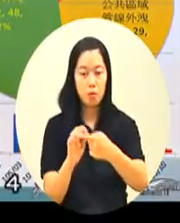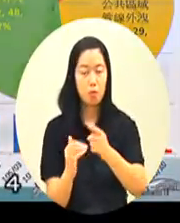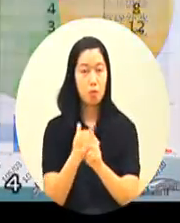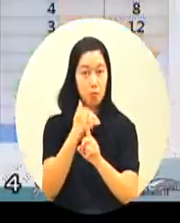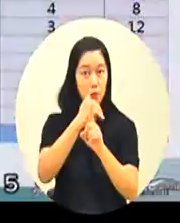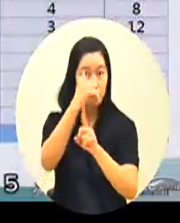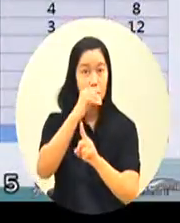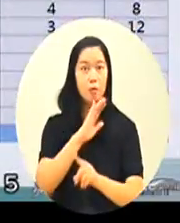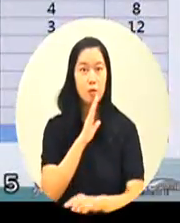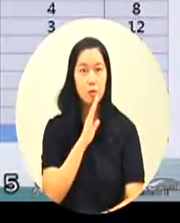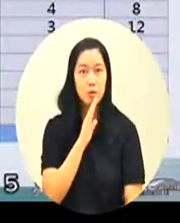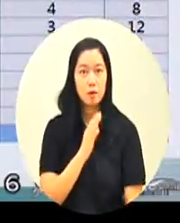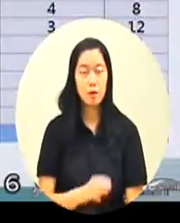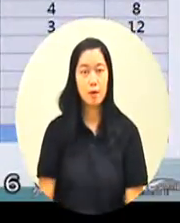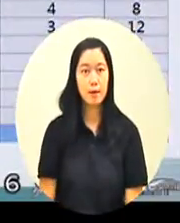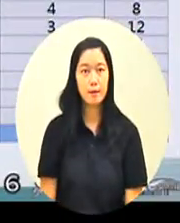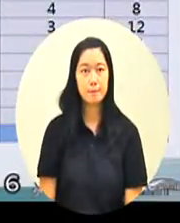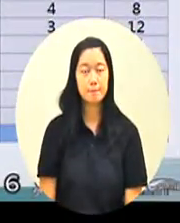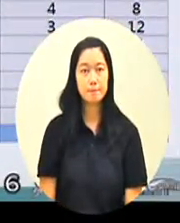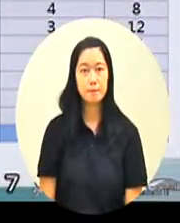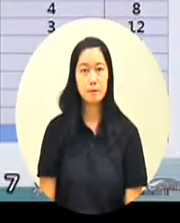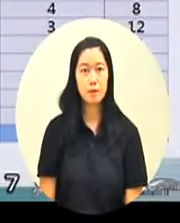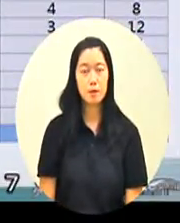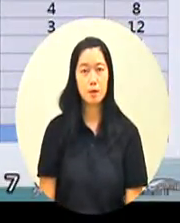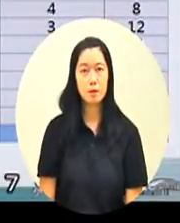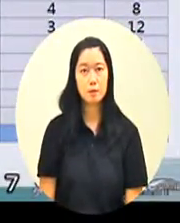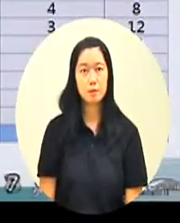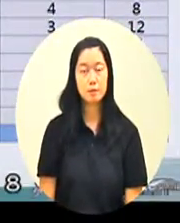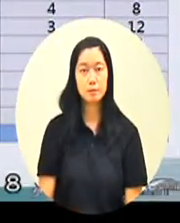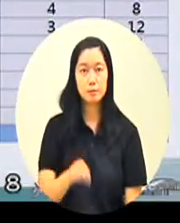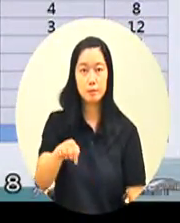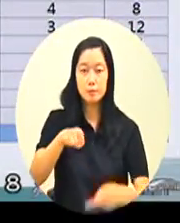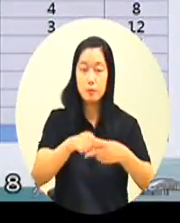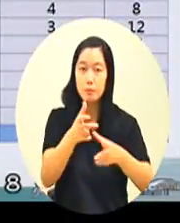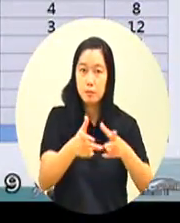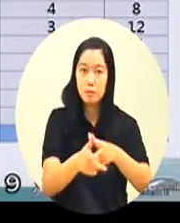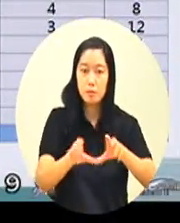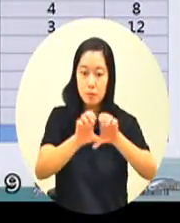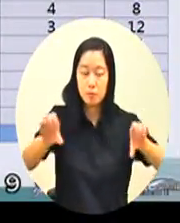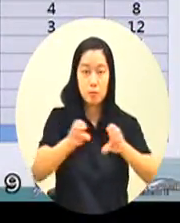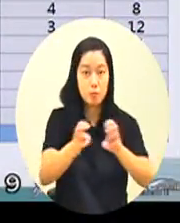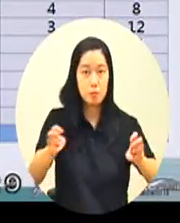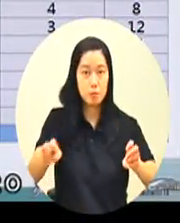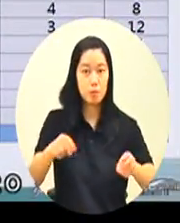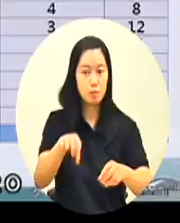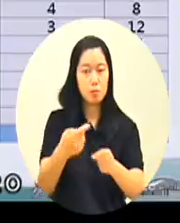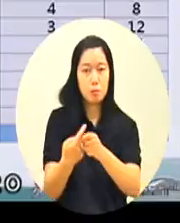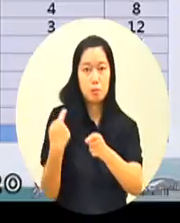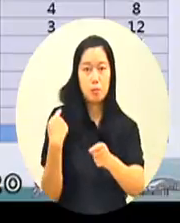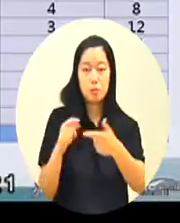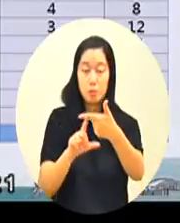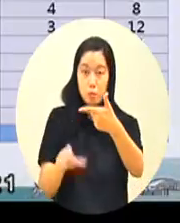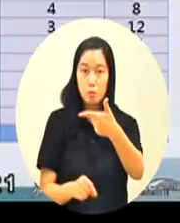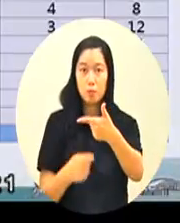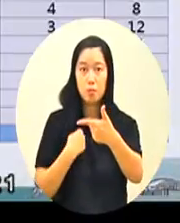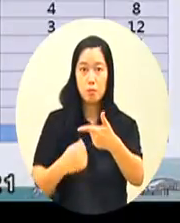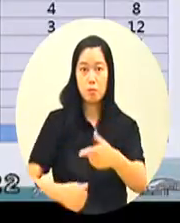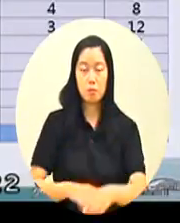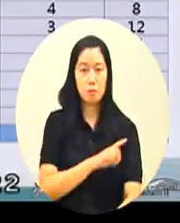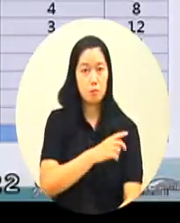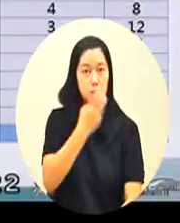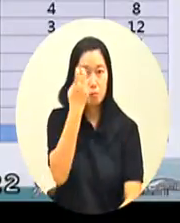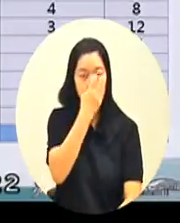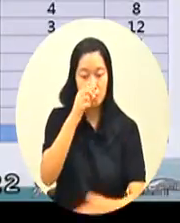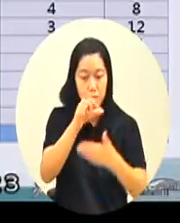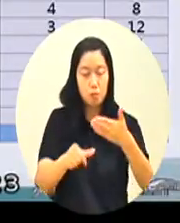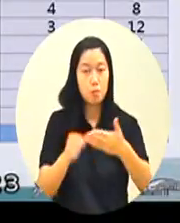一页。那在既有贡献工业管线维护管理计划的状况，就去年六月份我们自治条例审查通过以